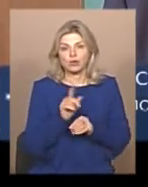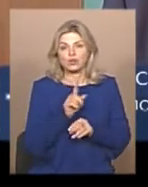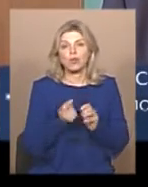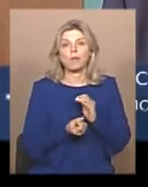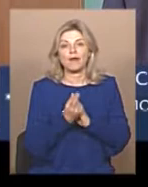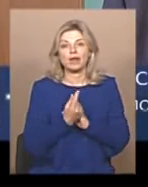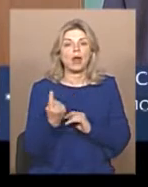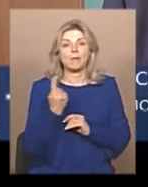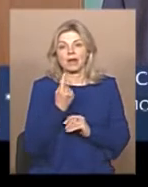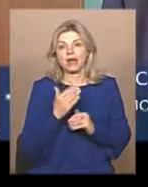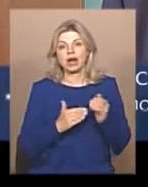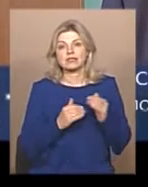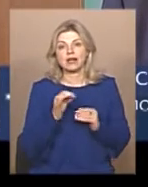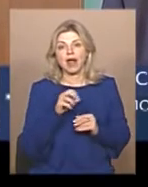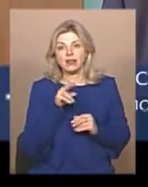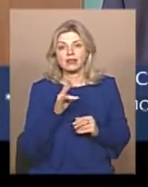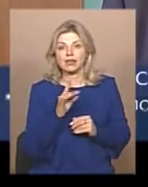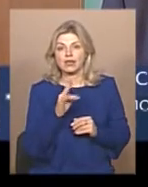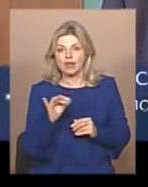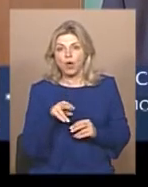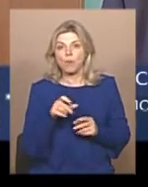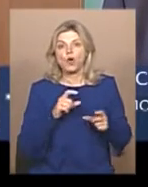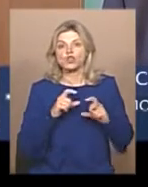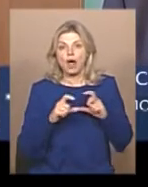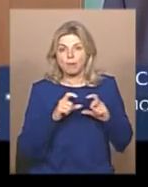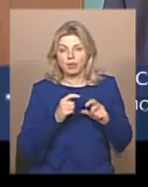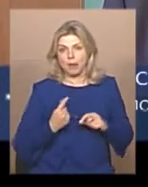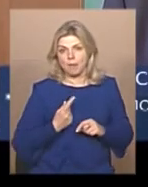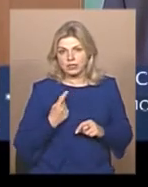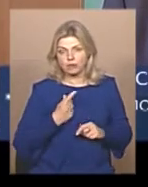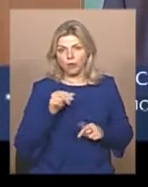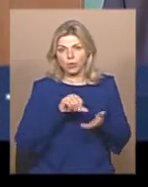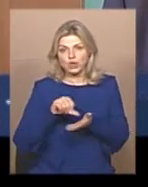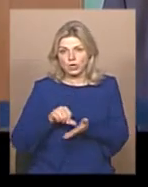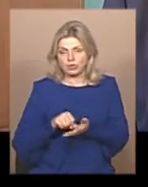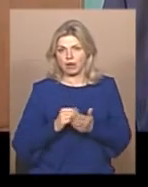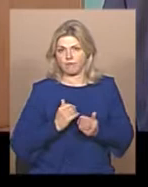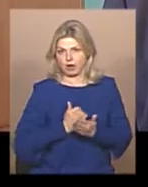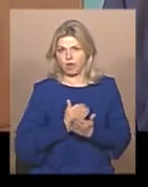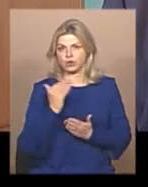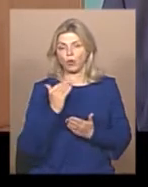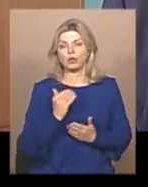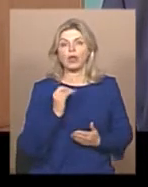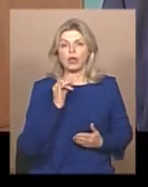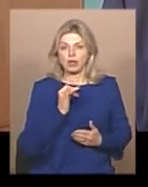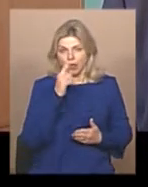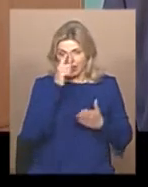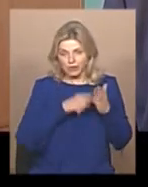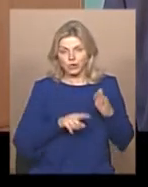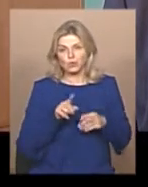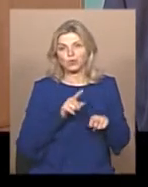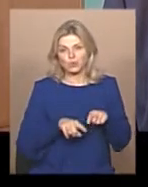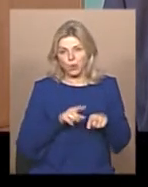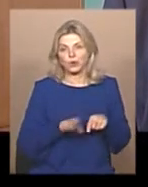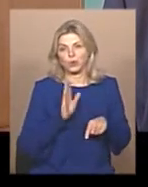з'явилися перворазрядники по шахматам. Тобто майстерство учасників росте. Я сподіваюся, що в скорому майбутньому